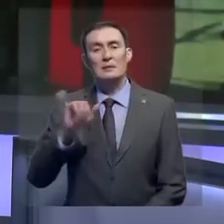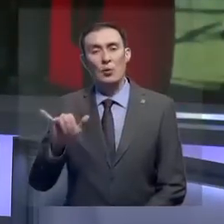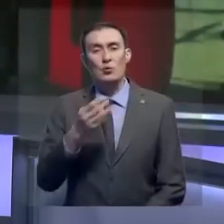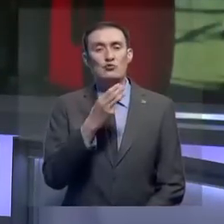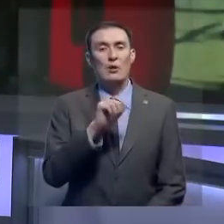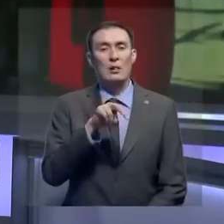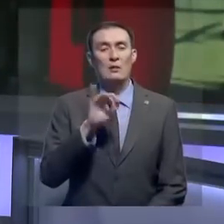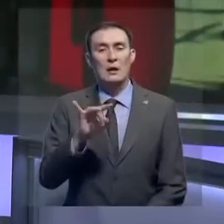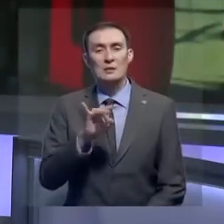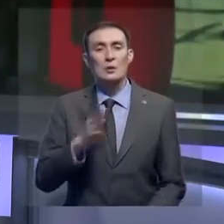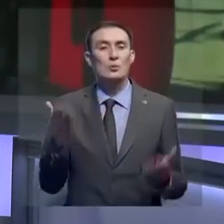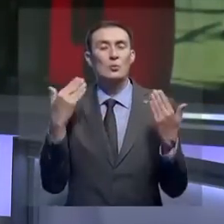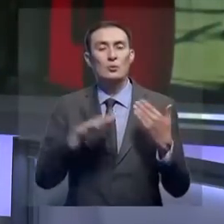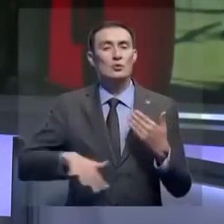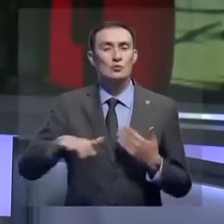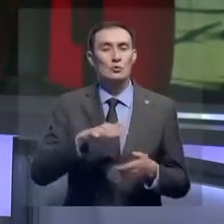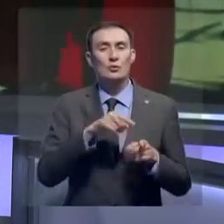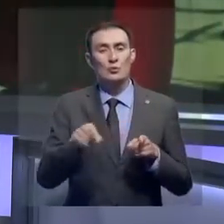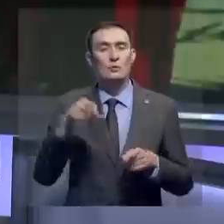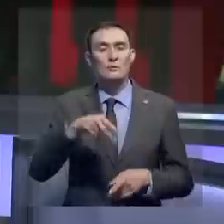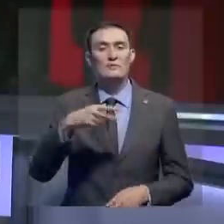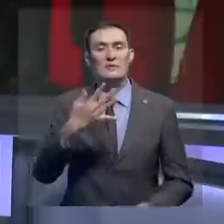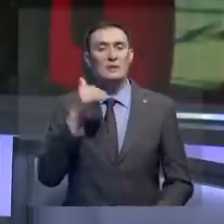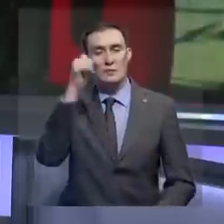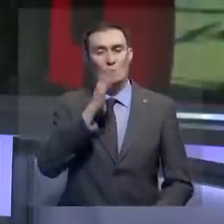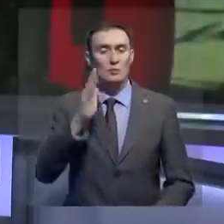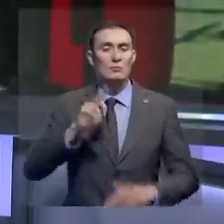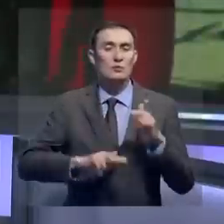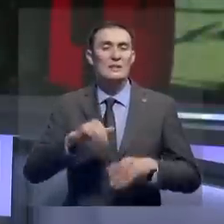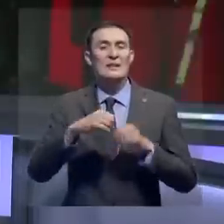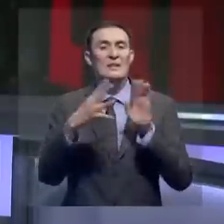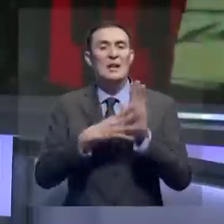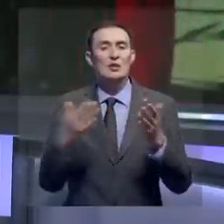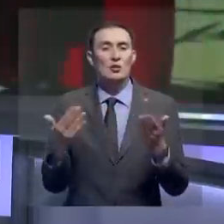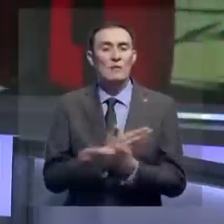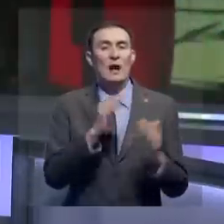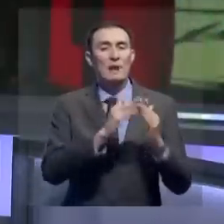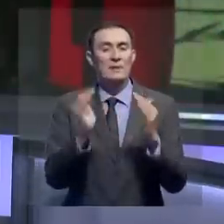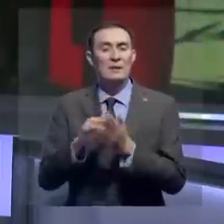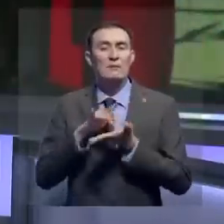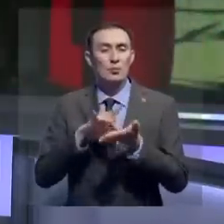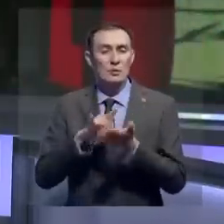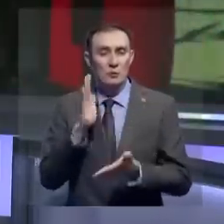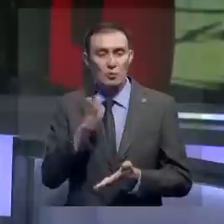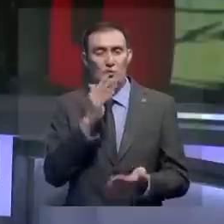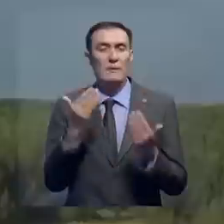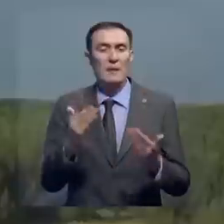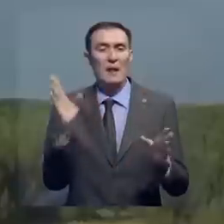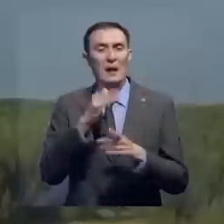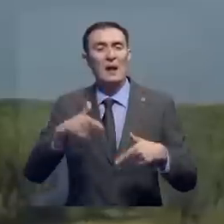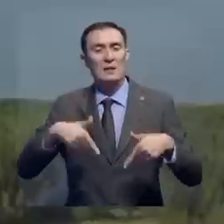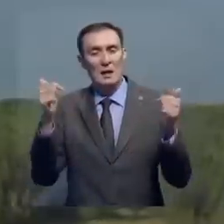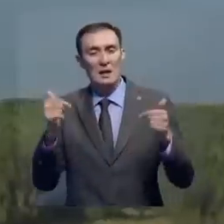курортной зоне до конца 2025 года построят 19 новых объектов туризма это будут современные